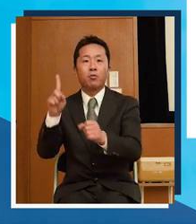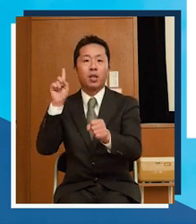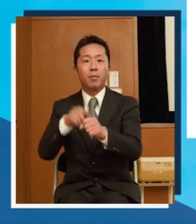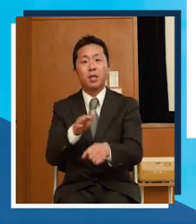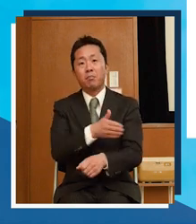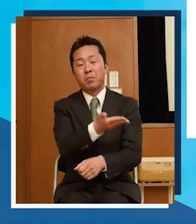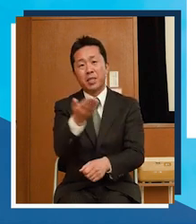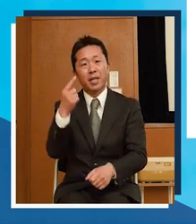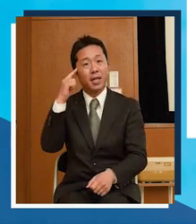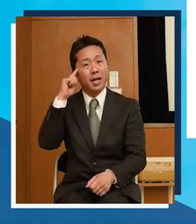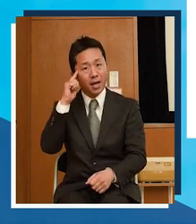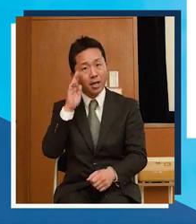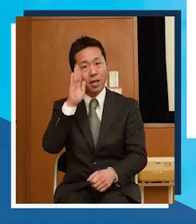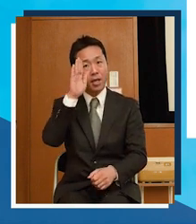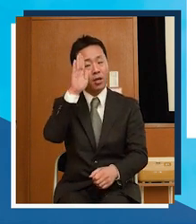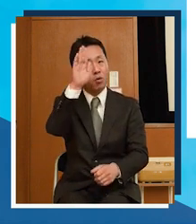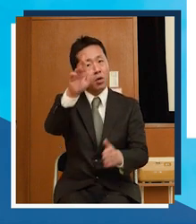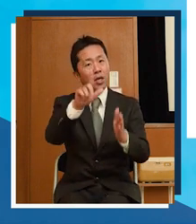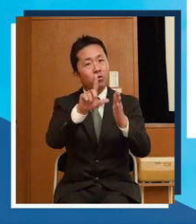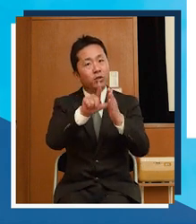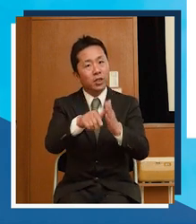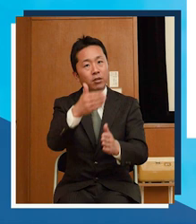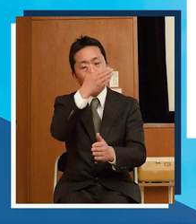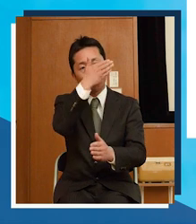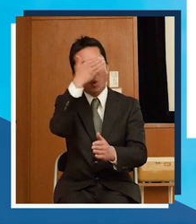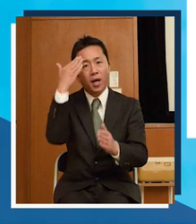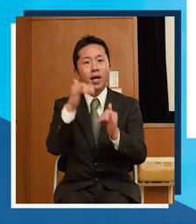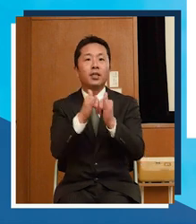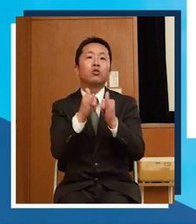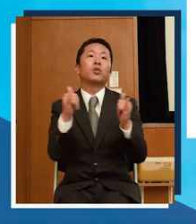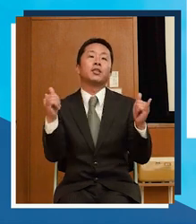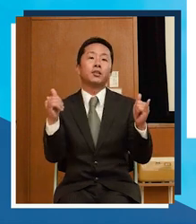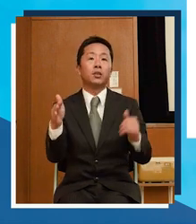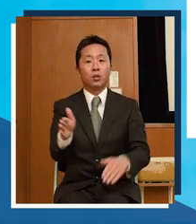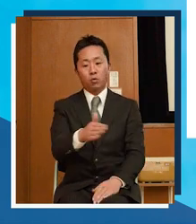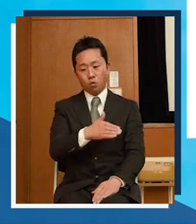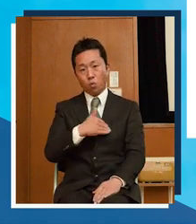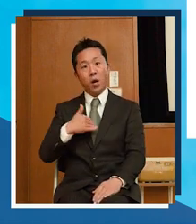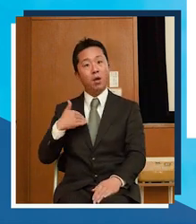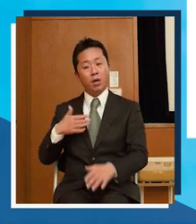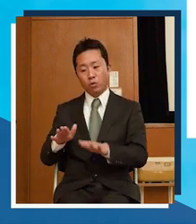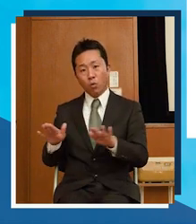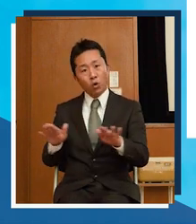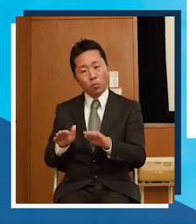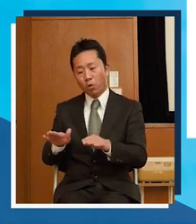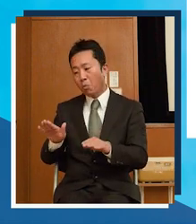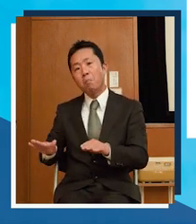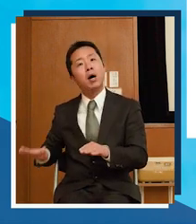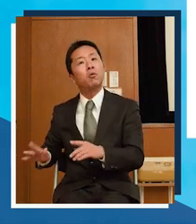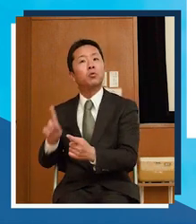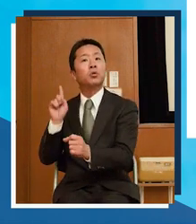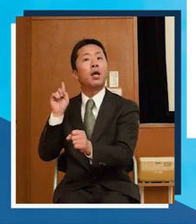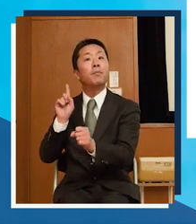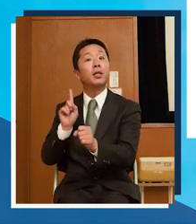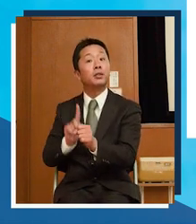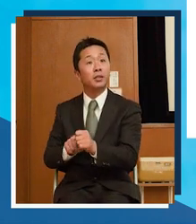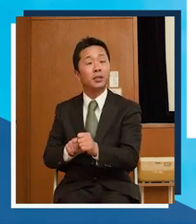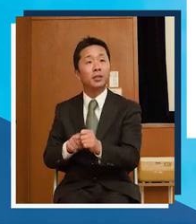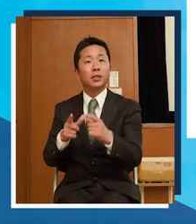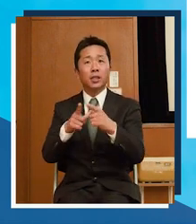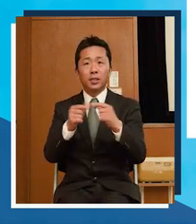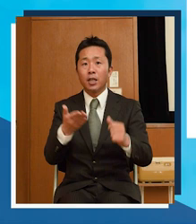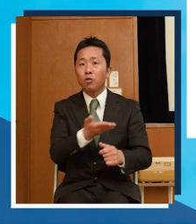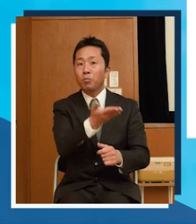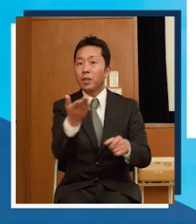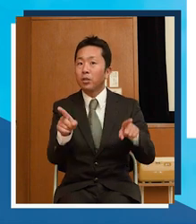考えこれからの時代を担う若い世代の皆さんや我々の子供や孫たちのために是非全国の